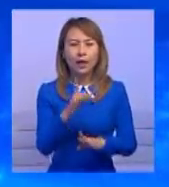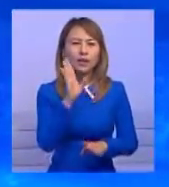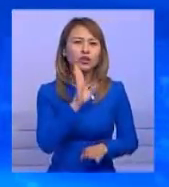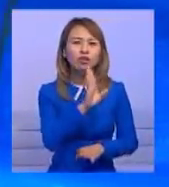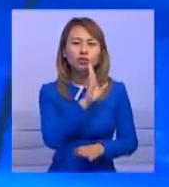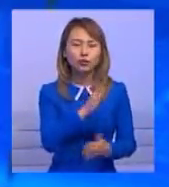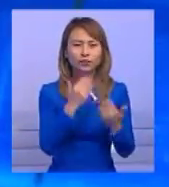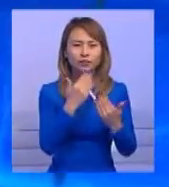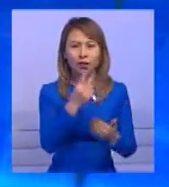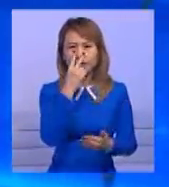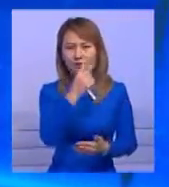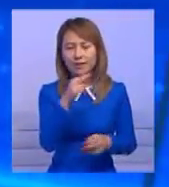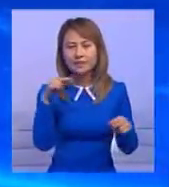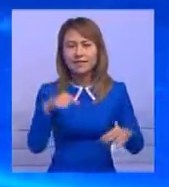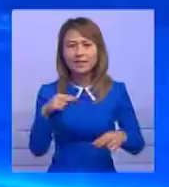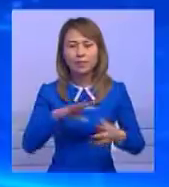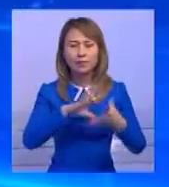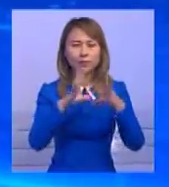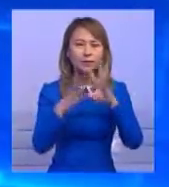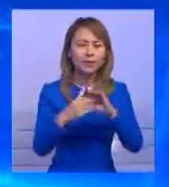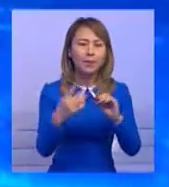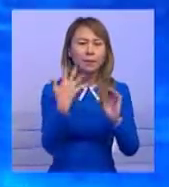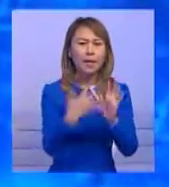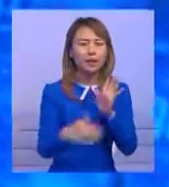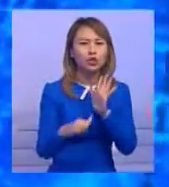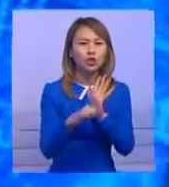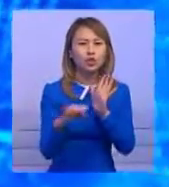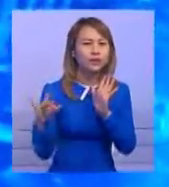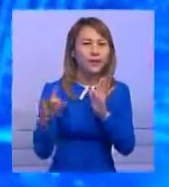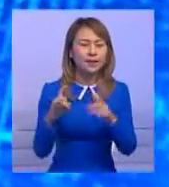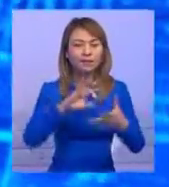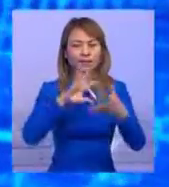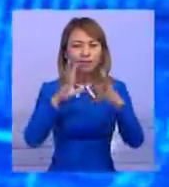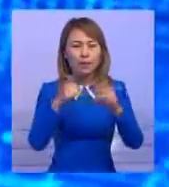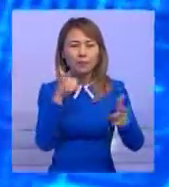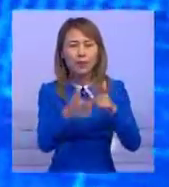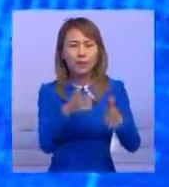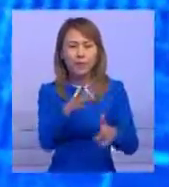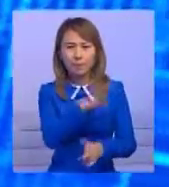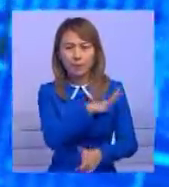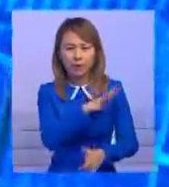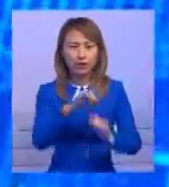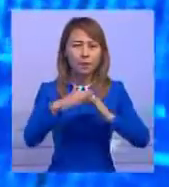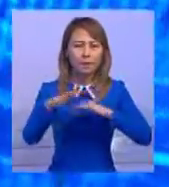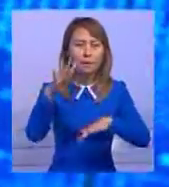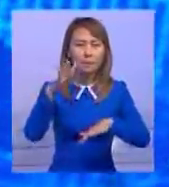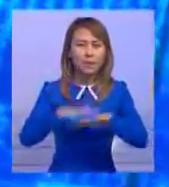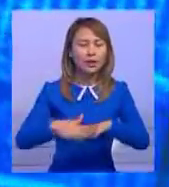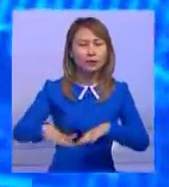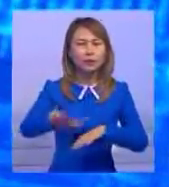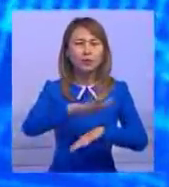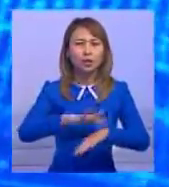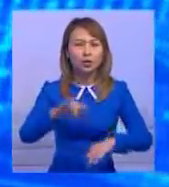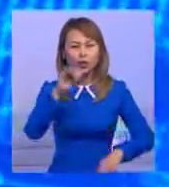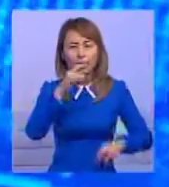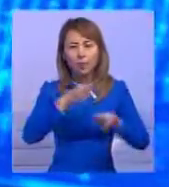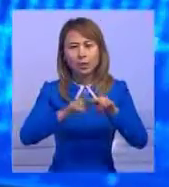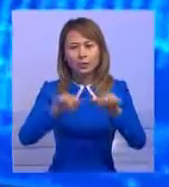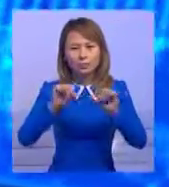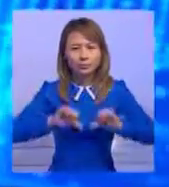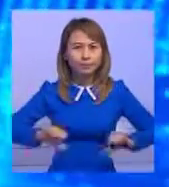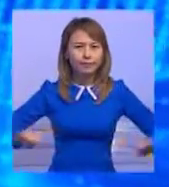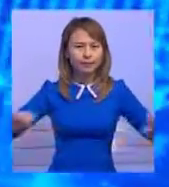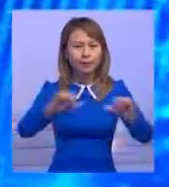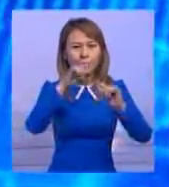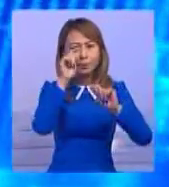адам, куәгерлердің айтуынша оқ 5-6 рет атылған. Қазір банк маңайы қоршауға алынып, тергеу жұмыстары жүргізіліп жатыр.